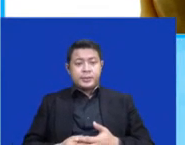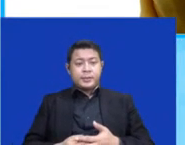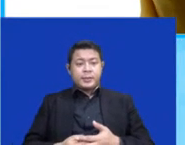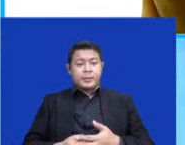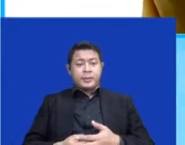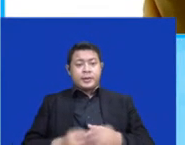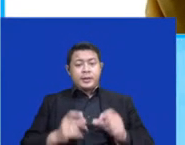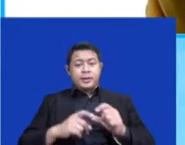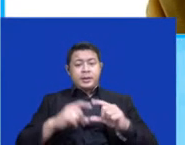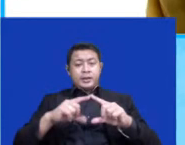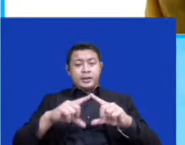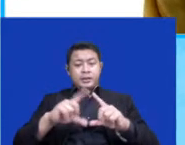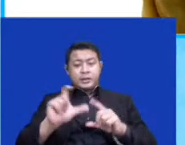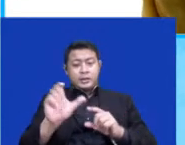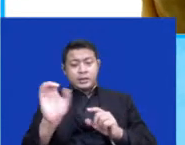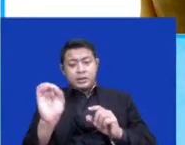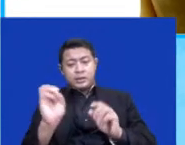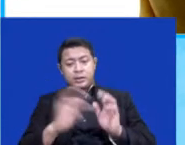ini adik atau